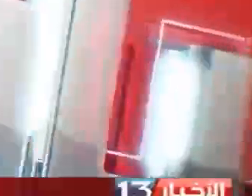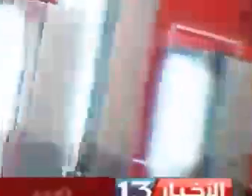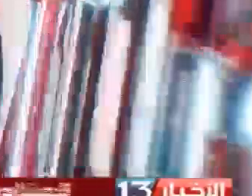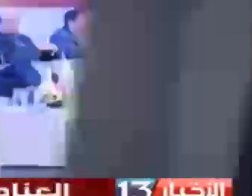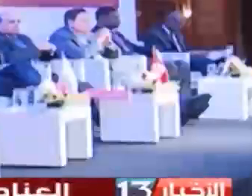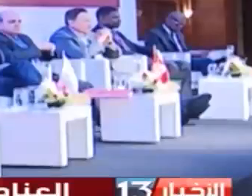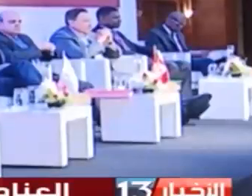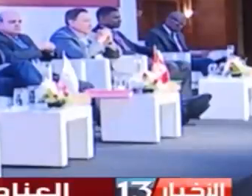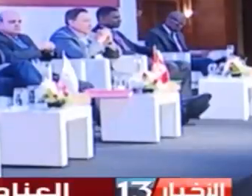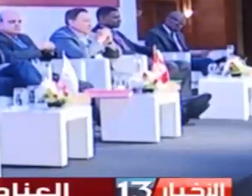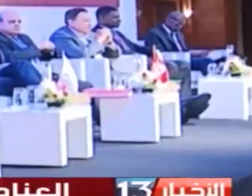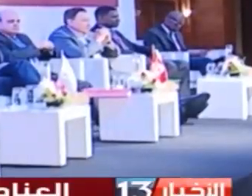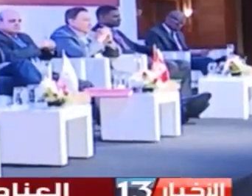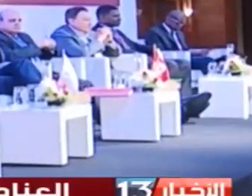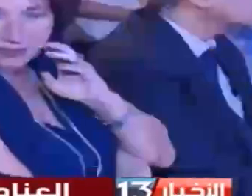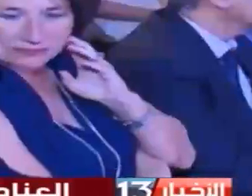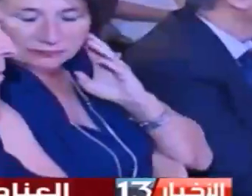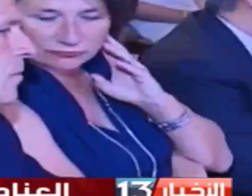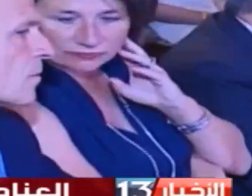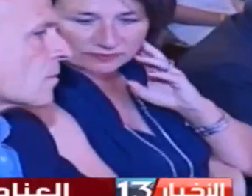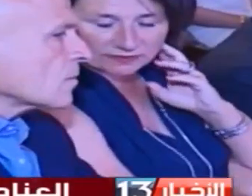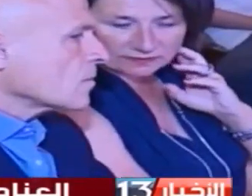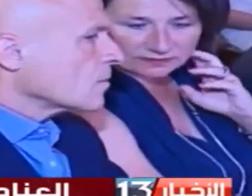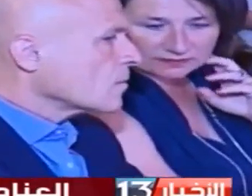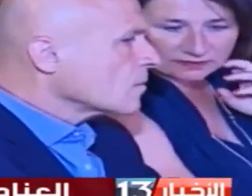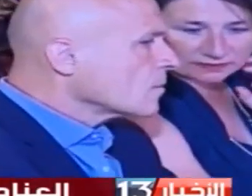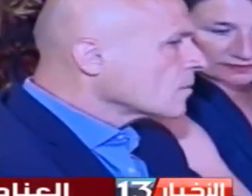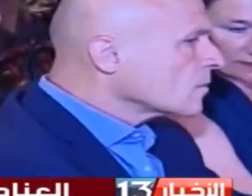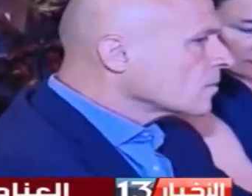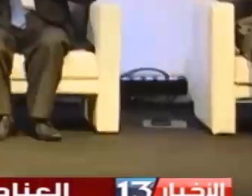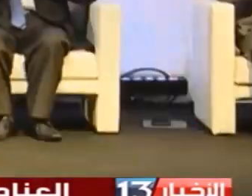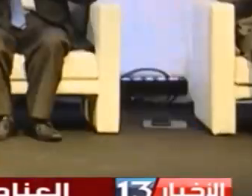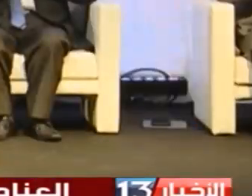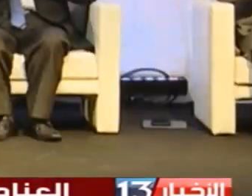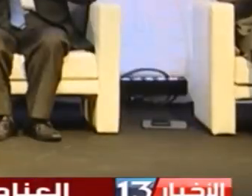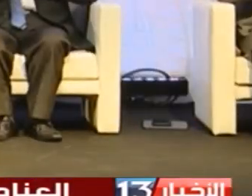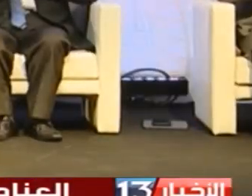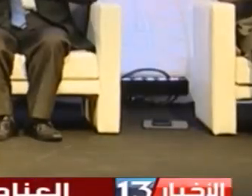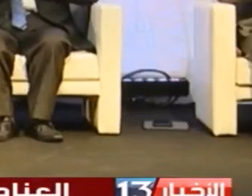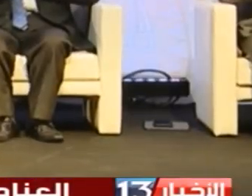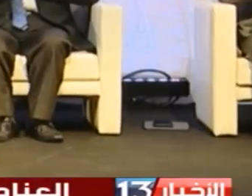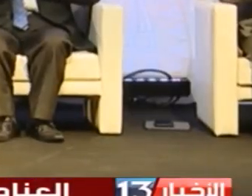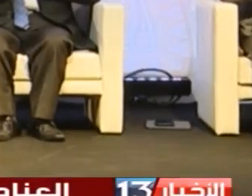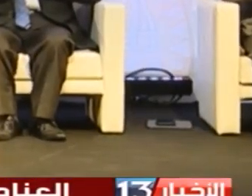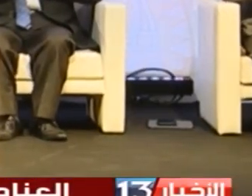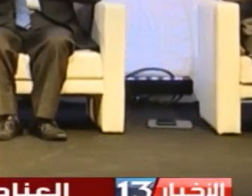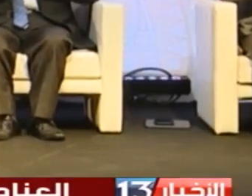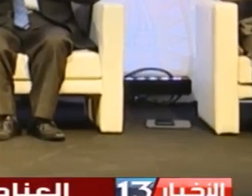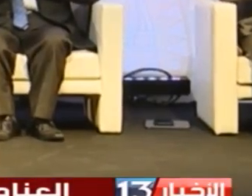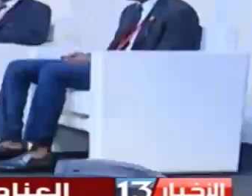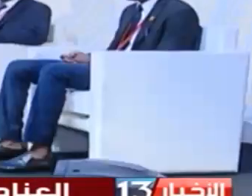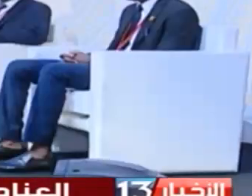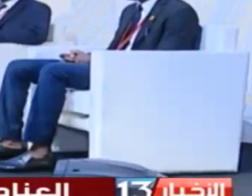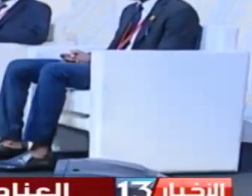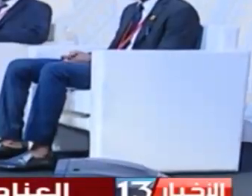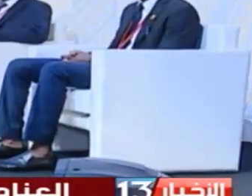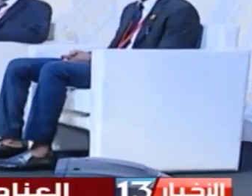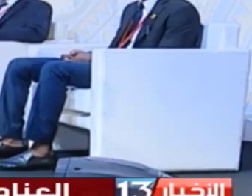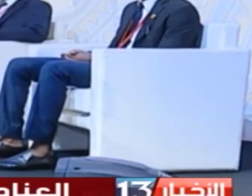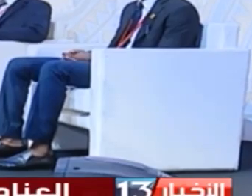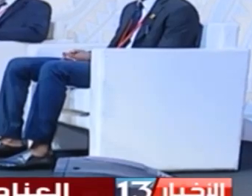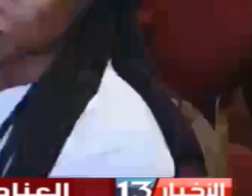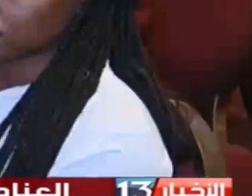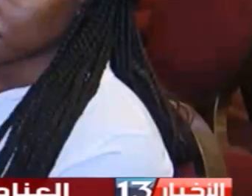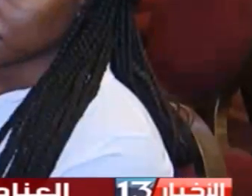في منتدا لتمكين التونسيه الافريقيه وسيعلن وكان التونسيه لاستقبال الطلبه الاجانب في تحسين الوزارات